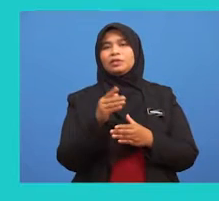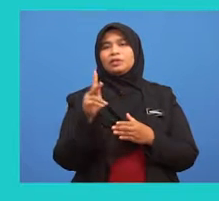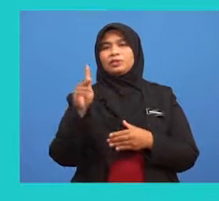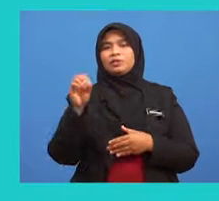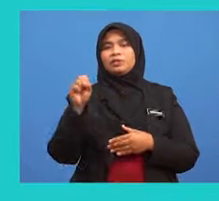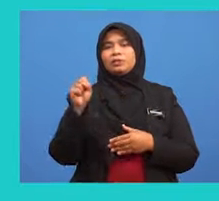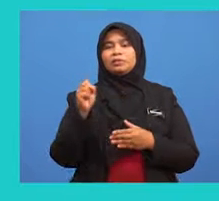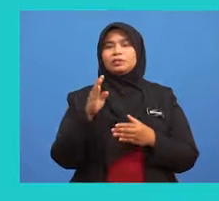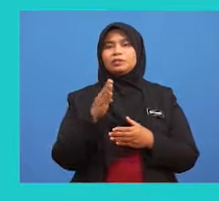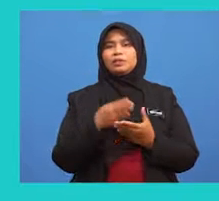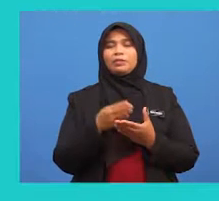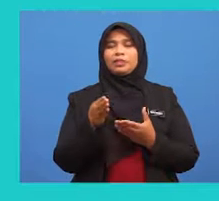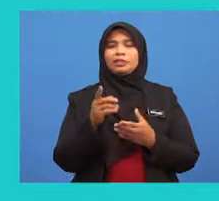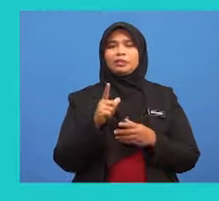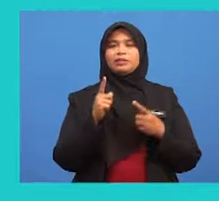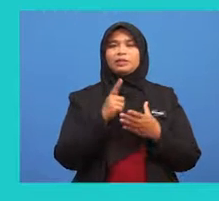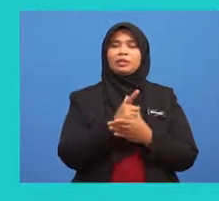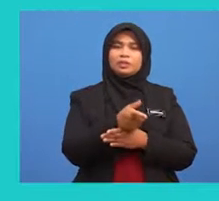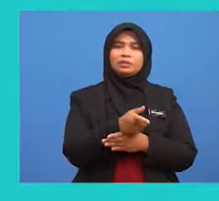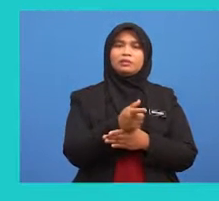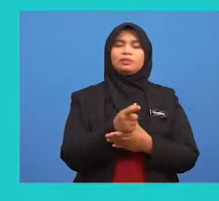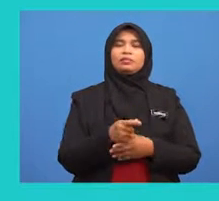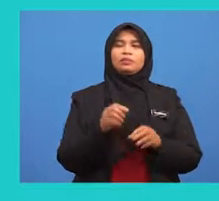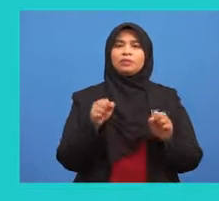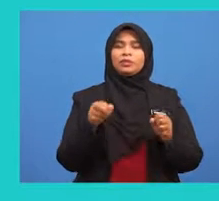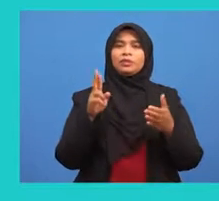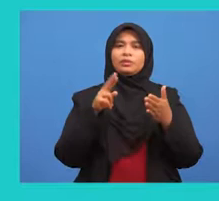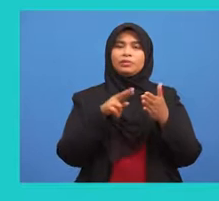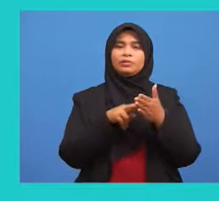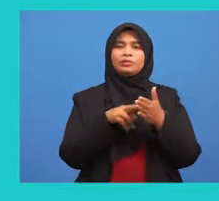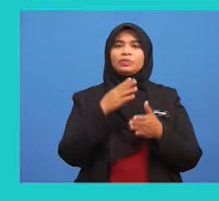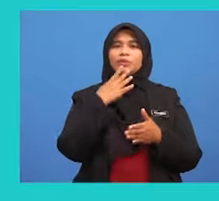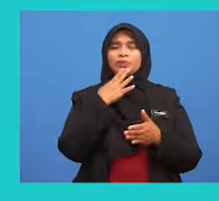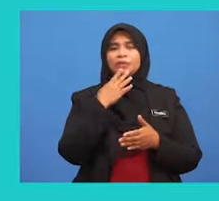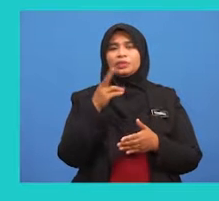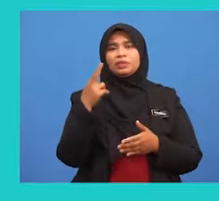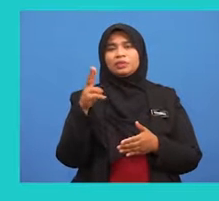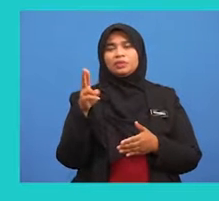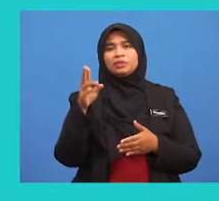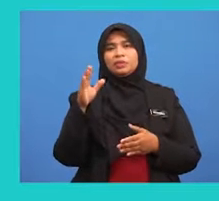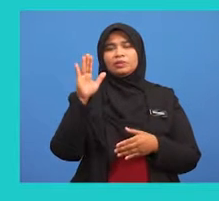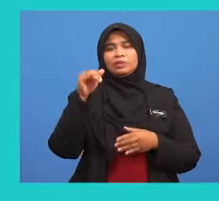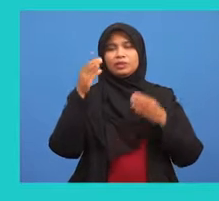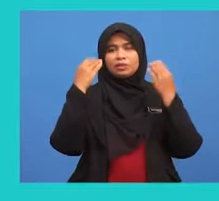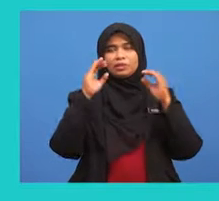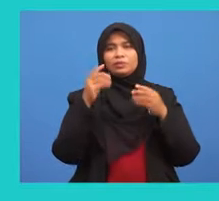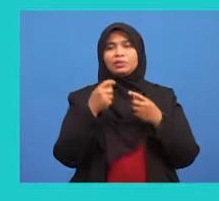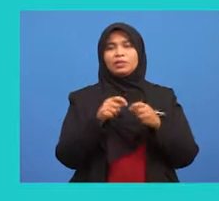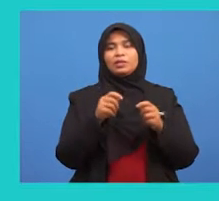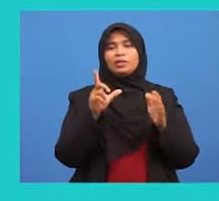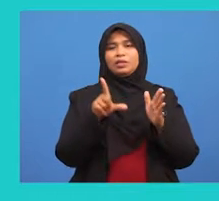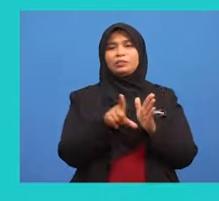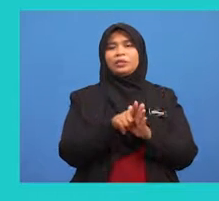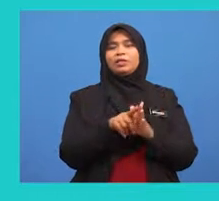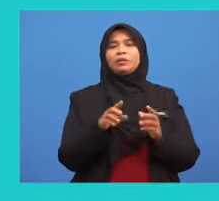langsung. Murid-murid boleh rujuk warna hijau yang cikgu labelkan pada setiap